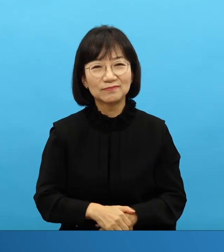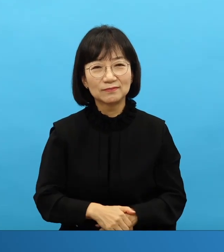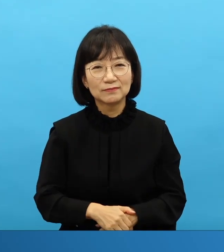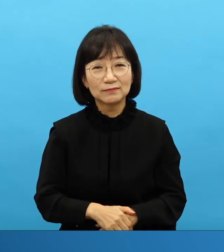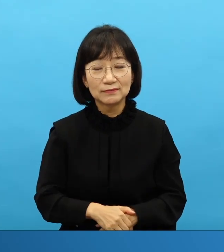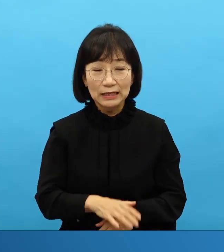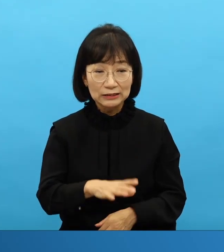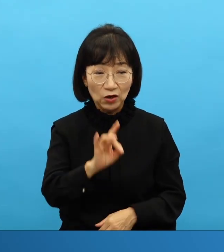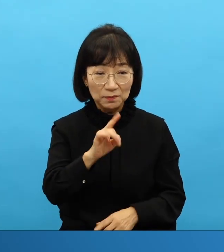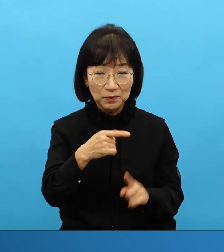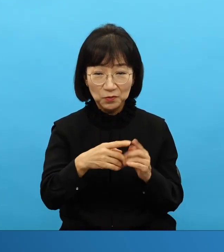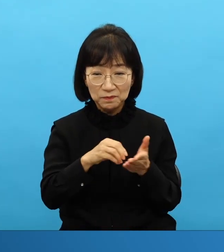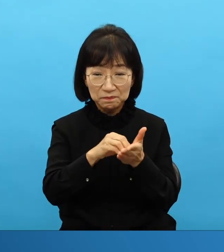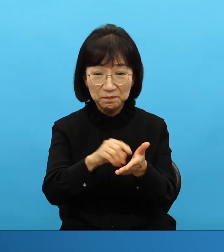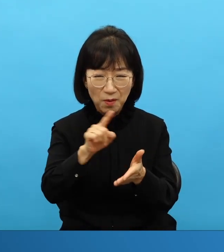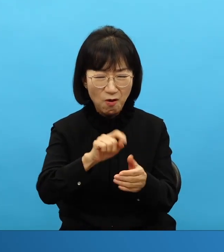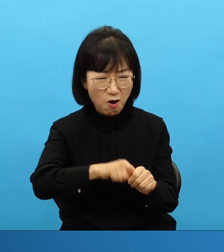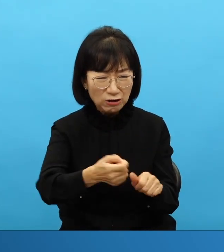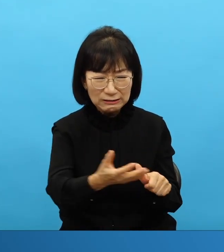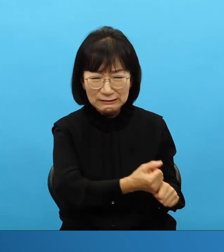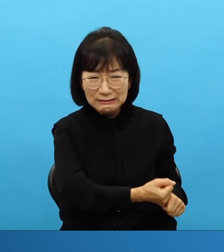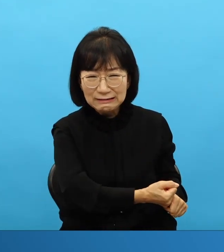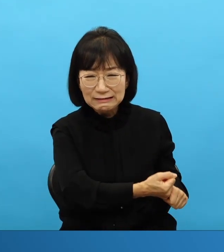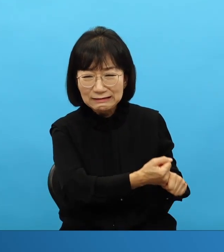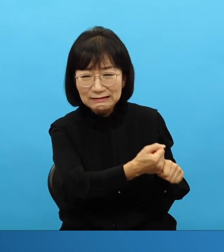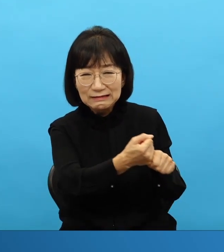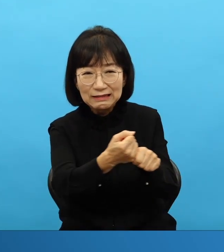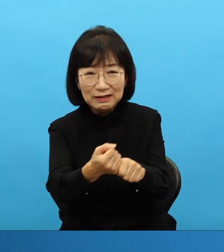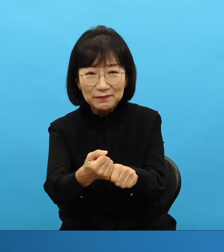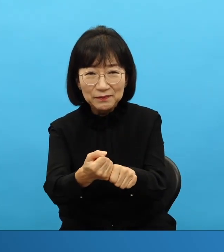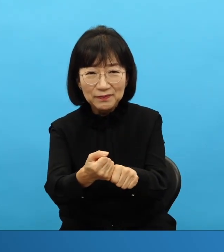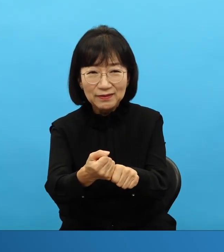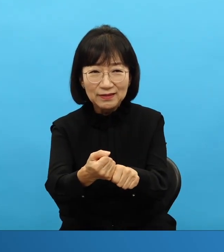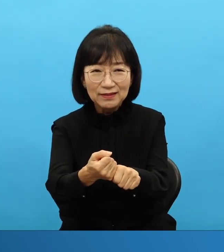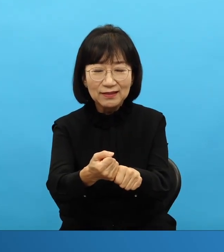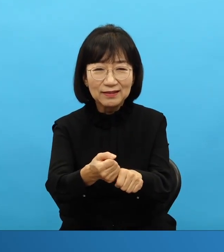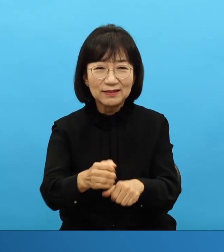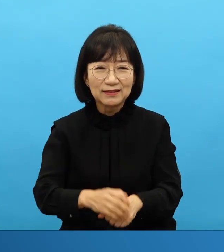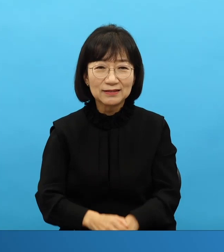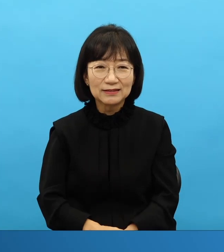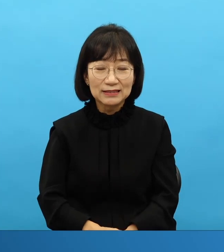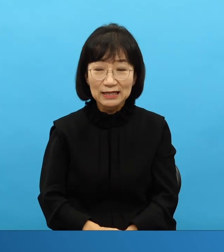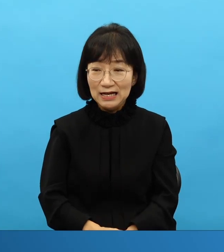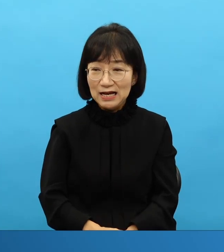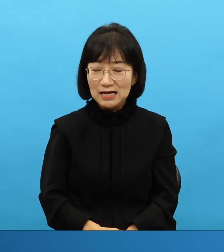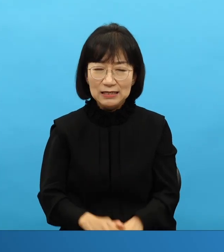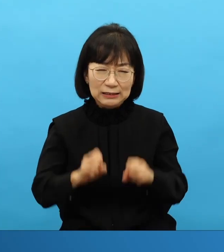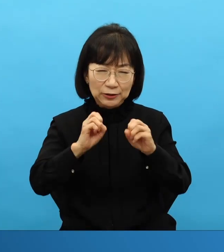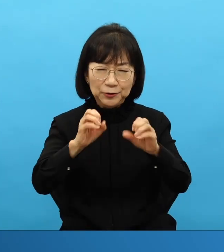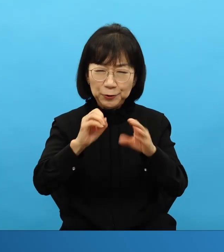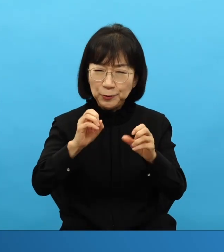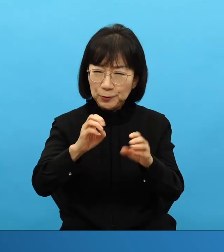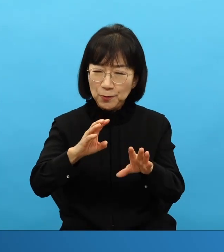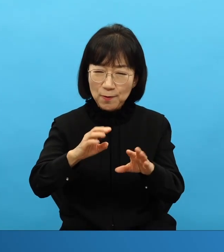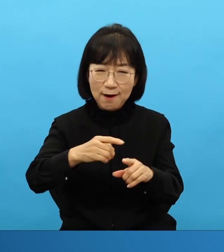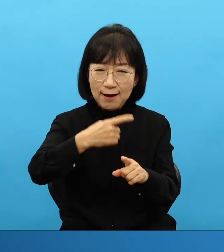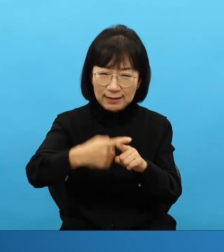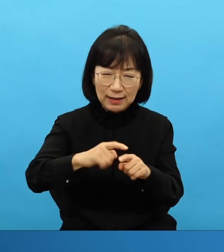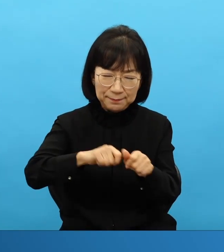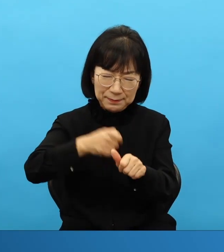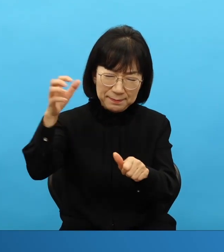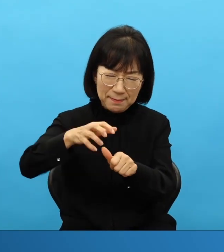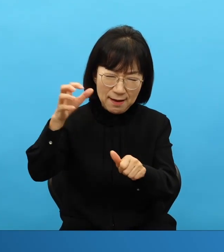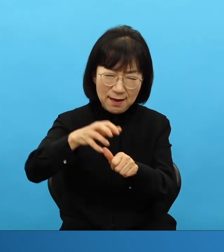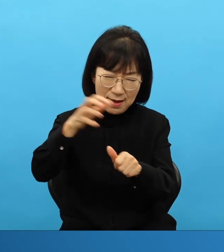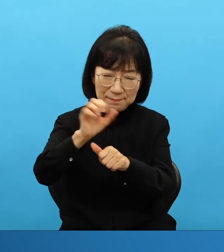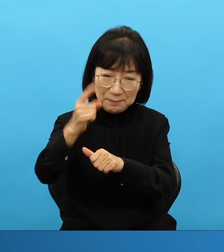끌려왔어요. 一开始就是被拖进来的。 이것 때문에 목이 날아가가지고 온 사람이 아니에요. 他不是说因着福音，他摆上性命，然